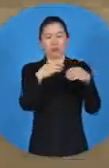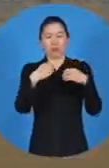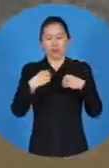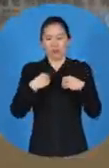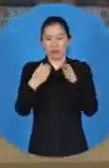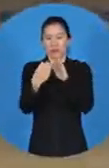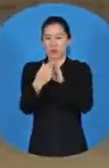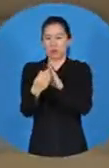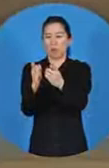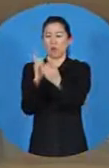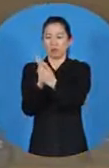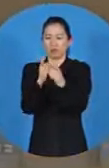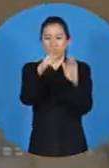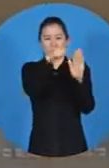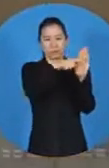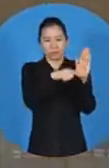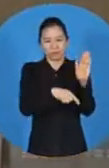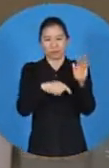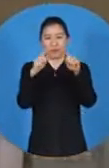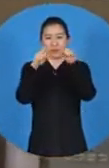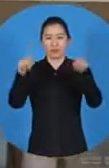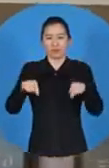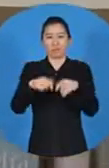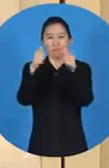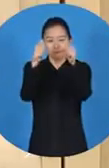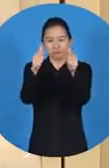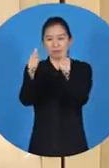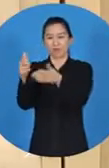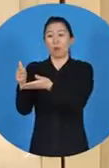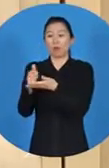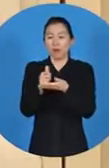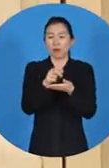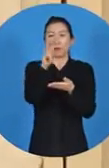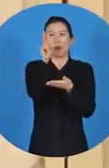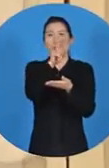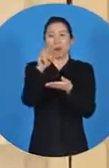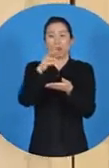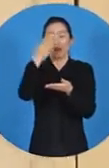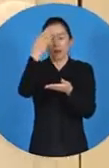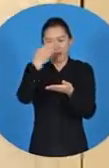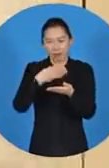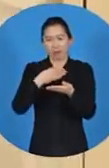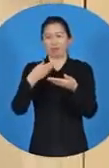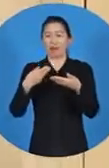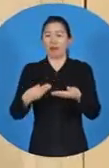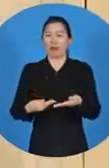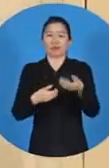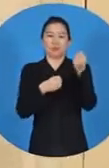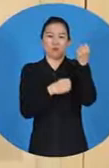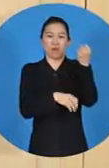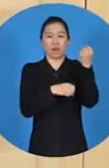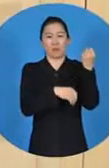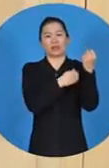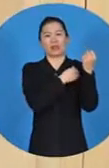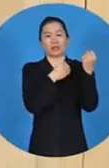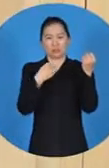い、感染症対策の啓発もすることで、安心してお客さんが買い物できるようにしています